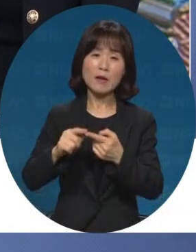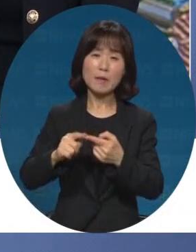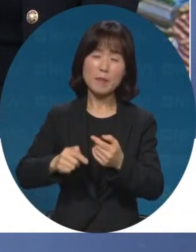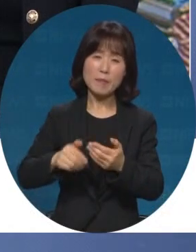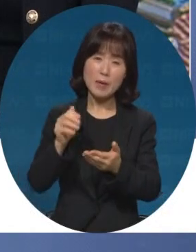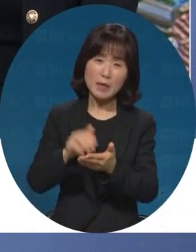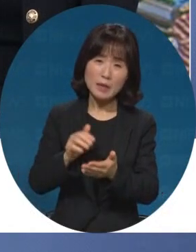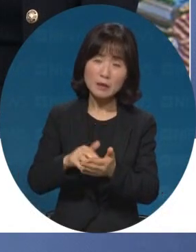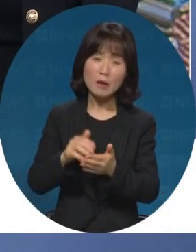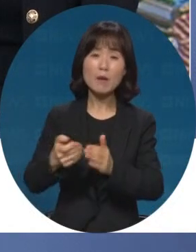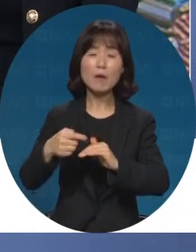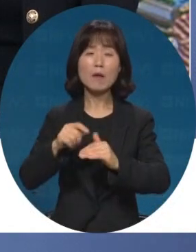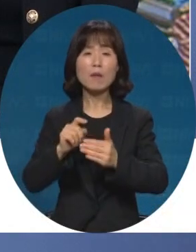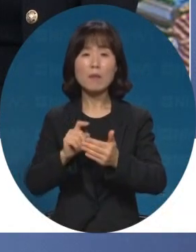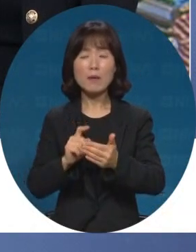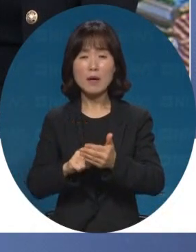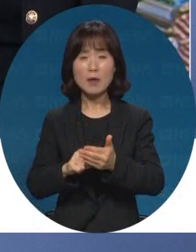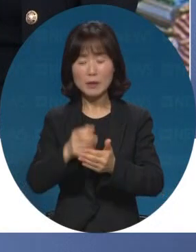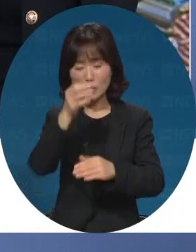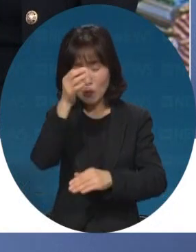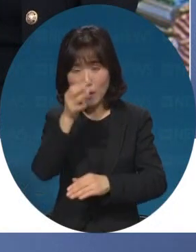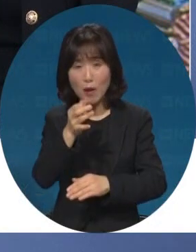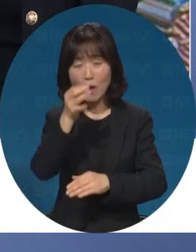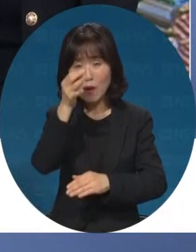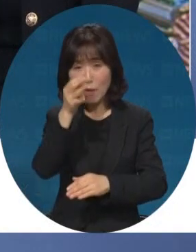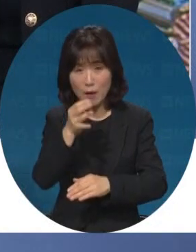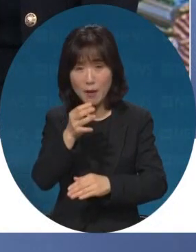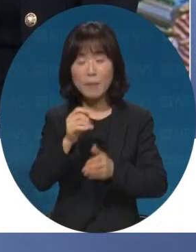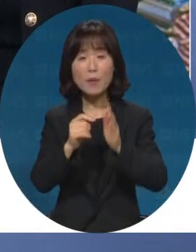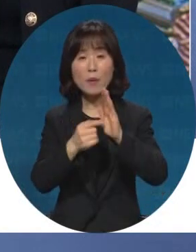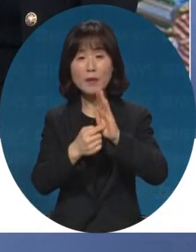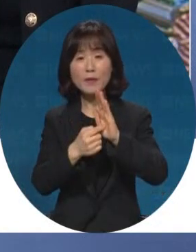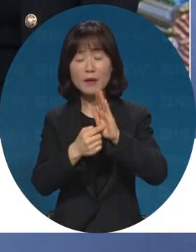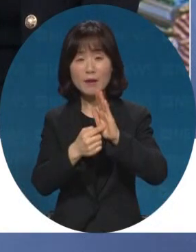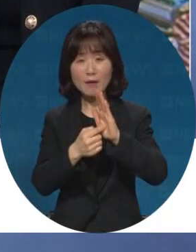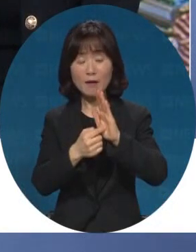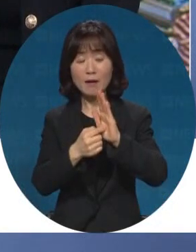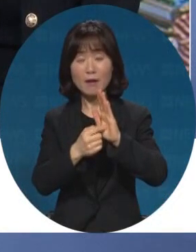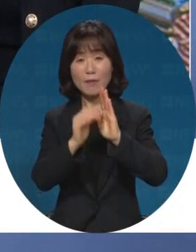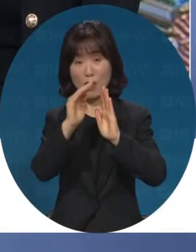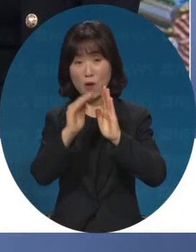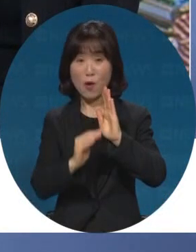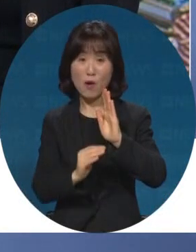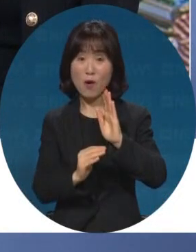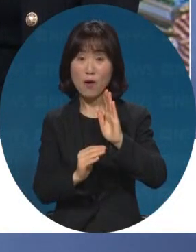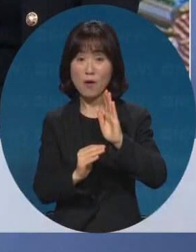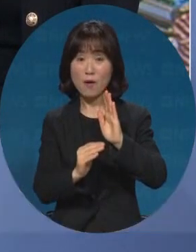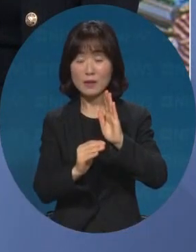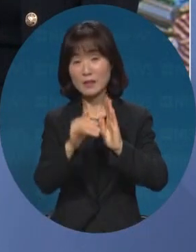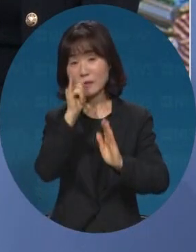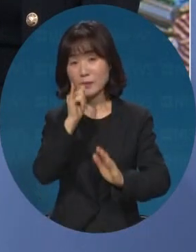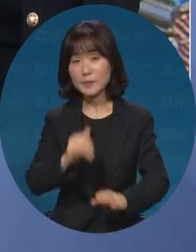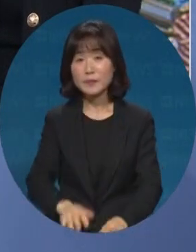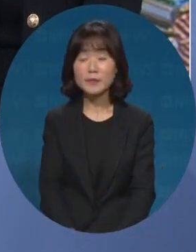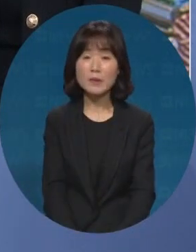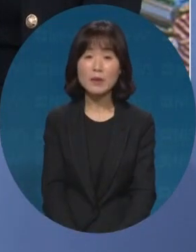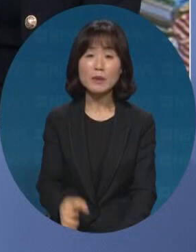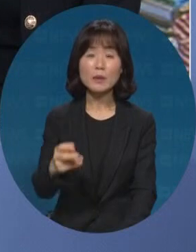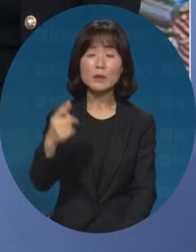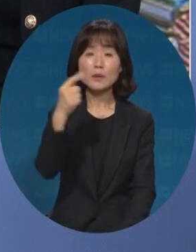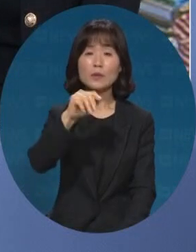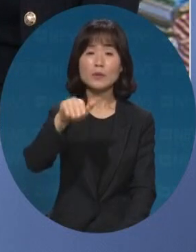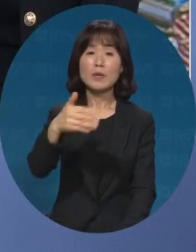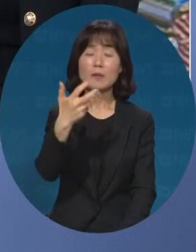마음에서 우러나오는 사제의 심정을 표명한다는 내용이 나왔다고고 나왔다고 생각을 합니다 그리고